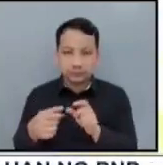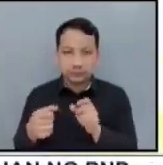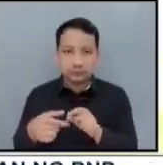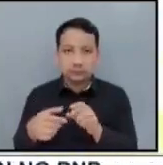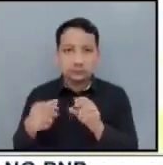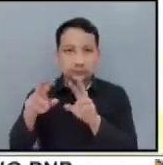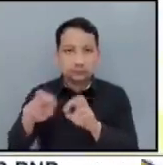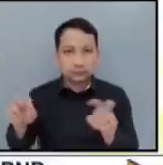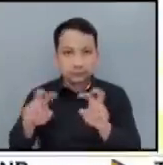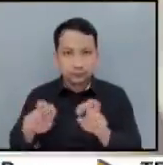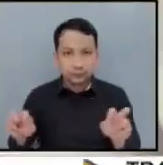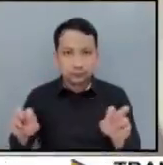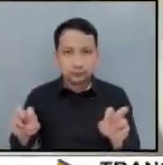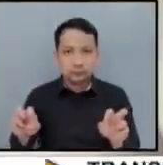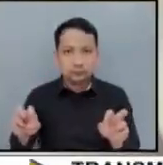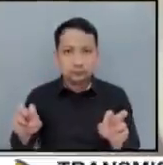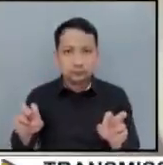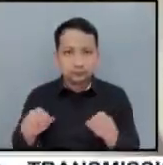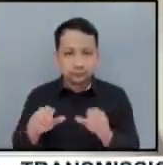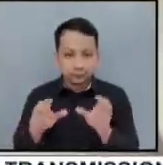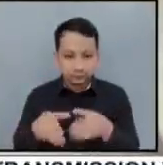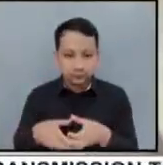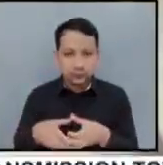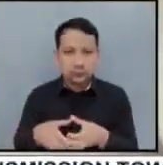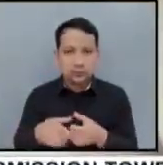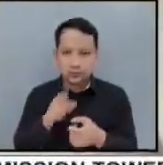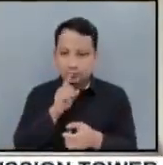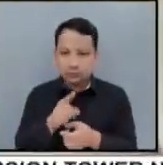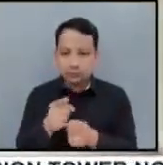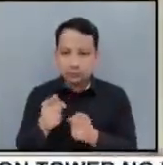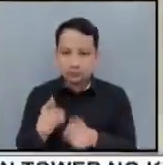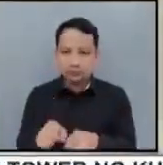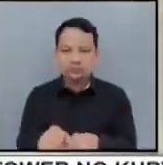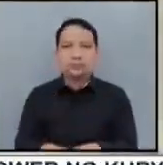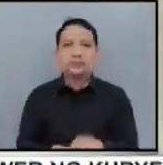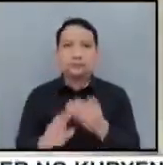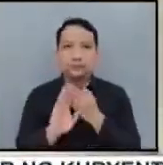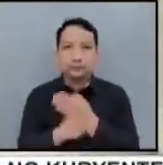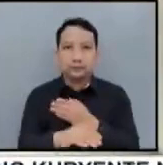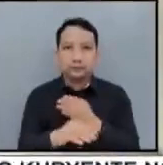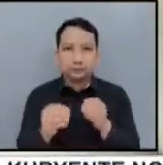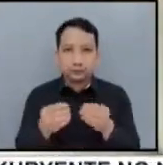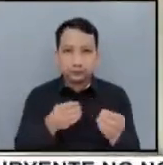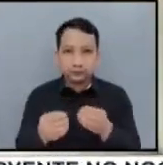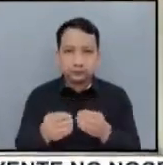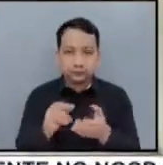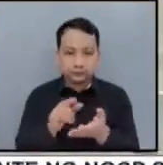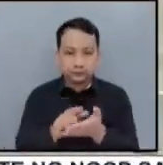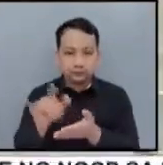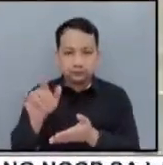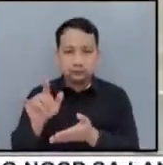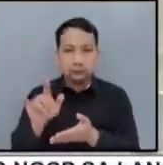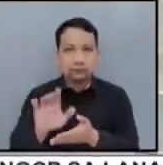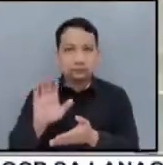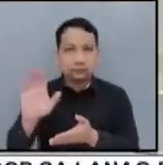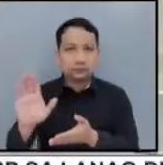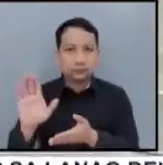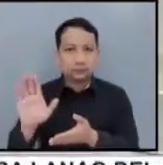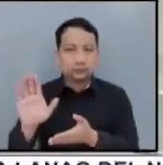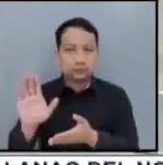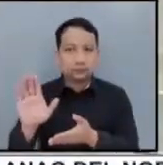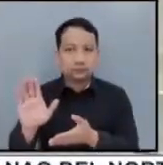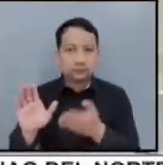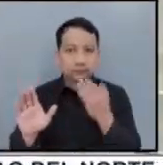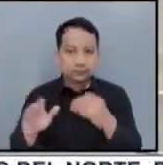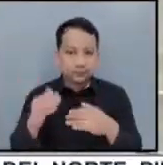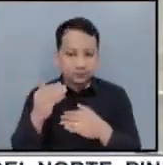po natin of what really happened. Sa ngayon, balik operasyon na ang mga airlines sa kanilang mga biyahe. Ngunit limitado pa